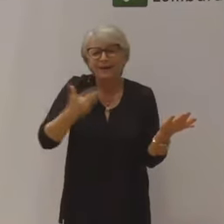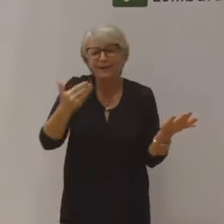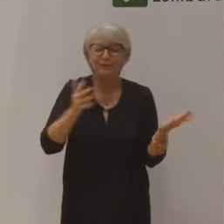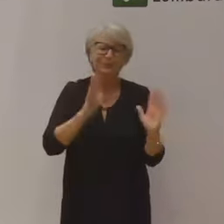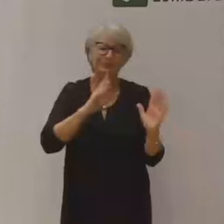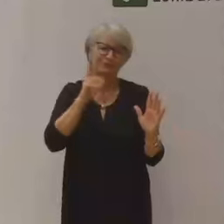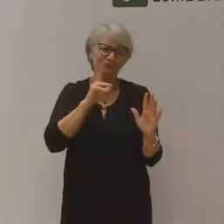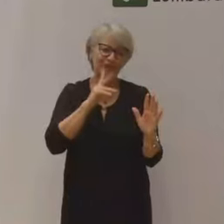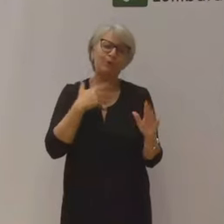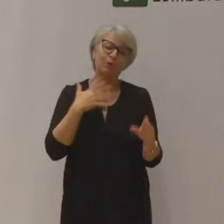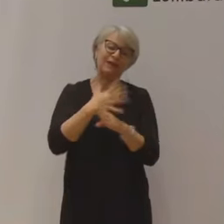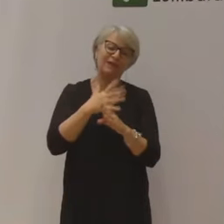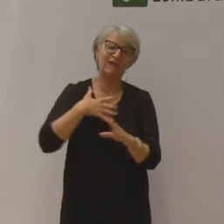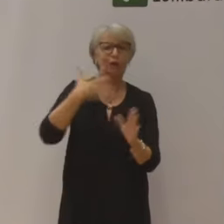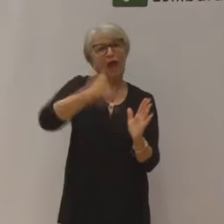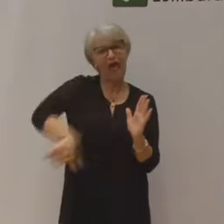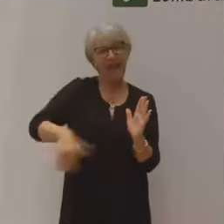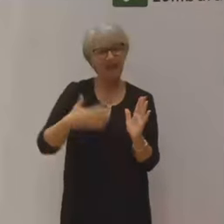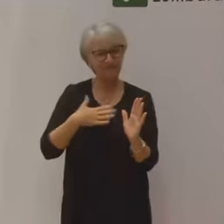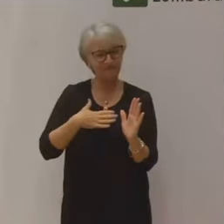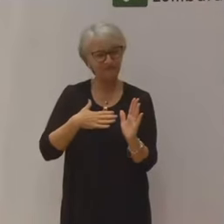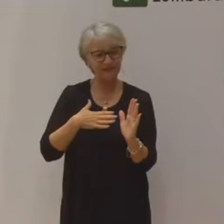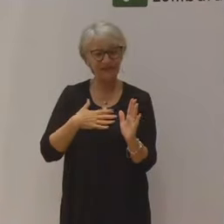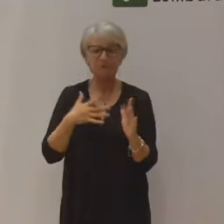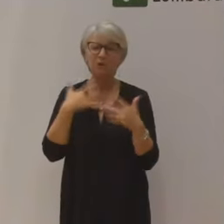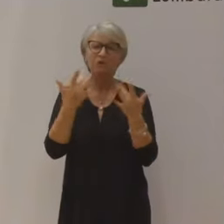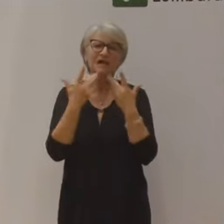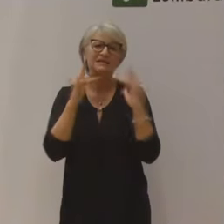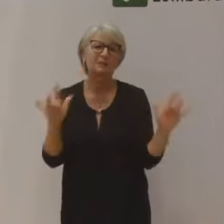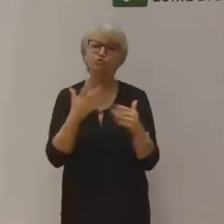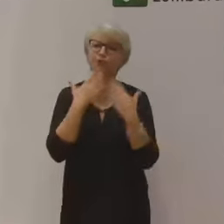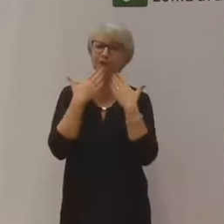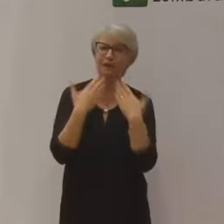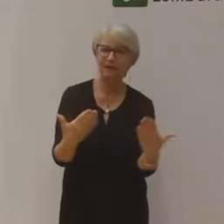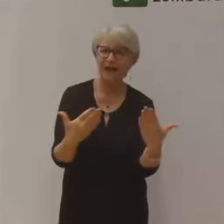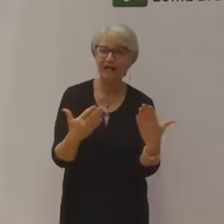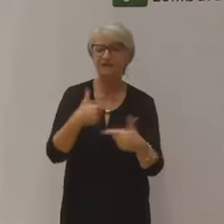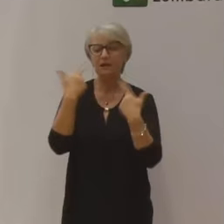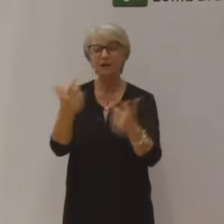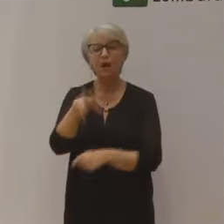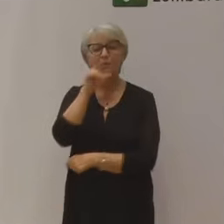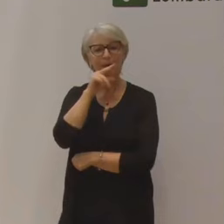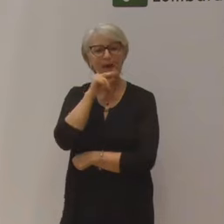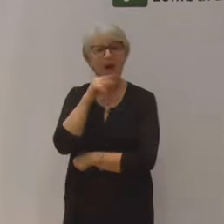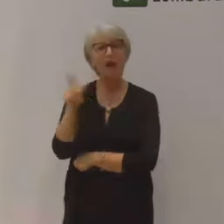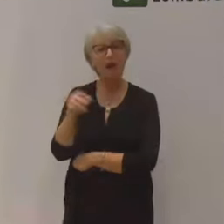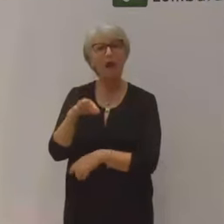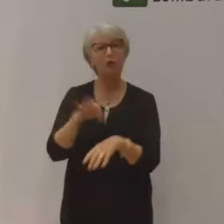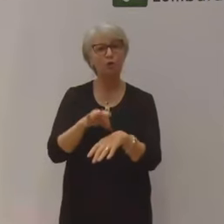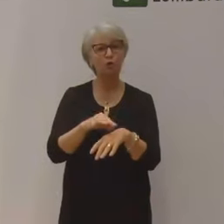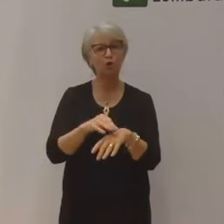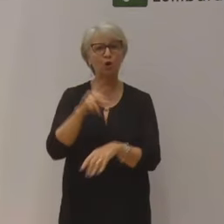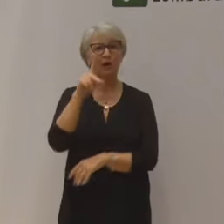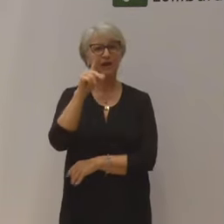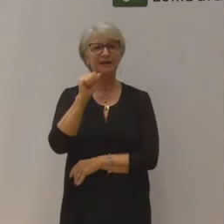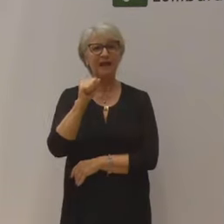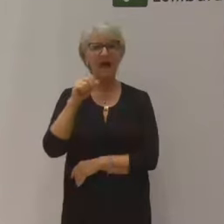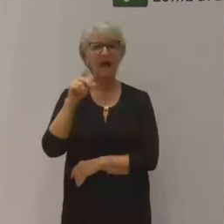intervengo alla fine, e semplicemente grazie e passo la parola al dottor D'Affonchio.